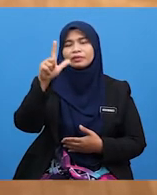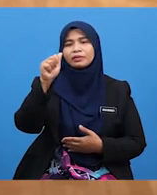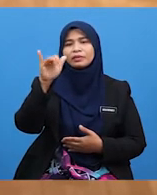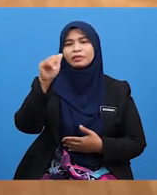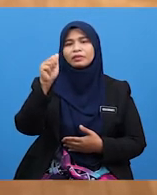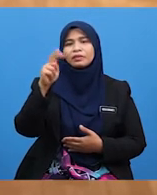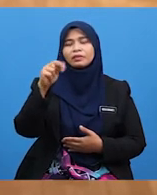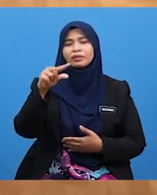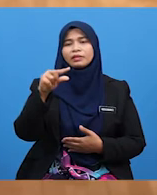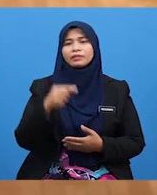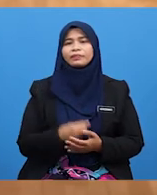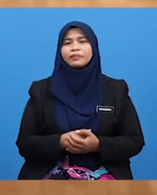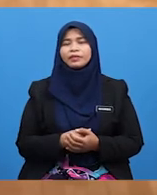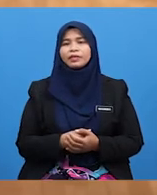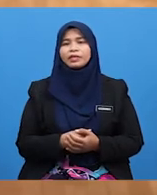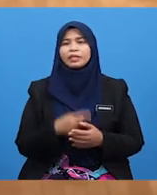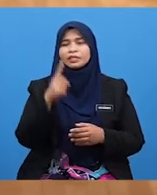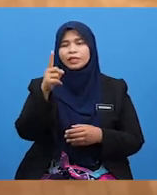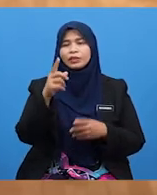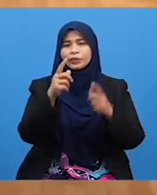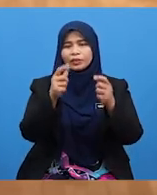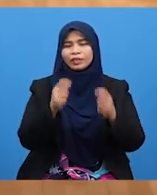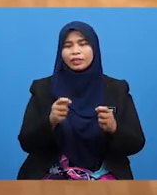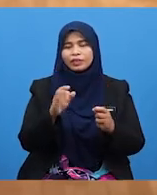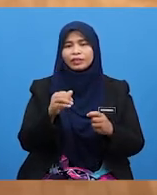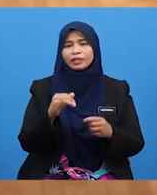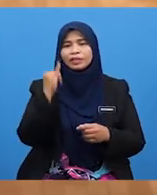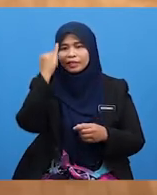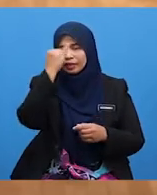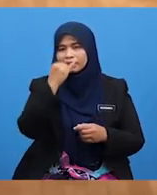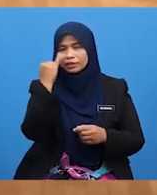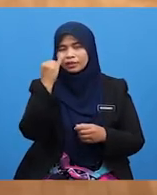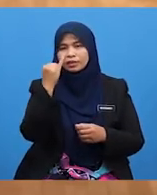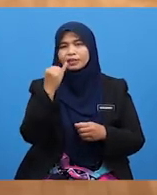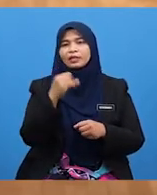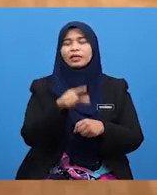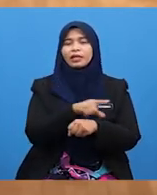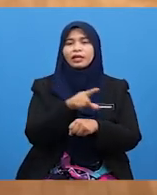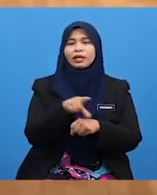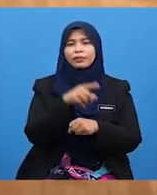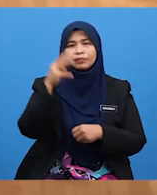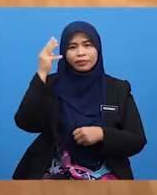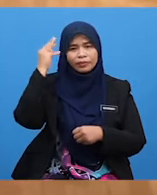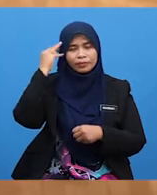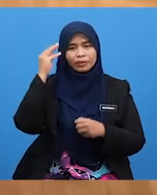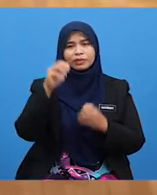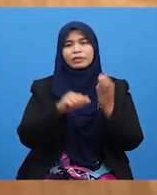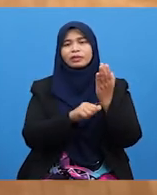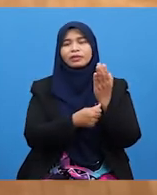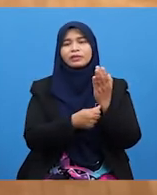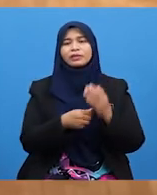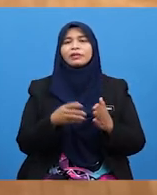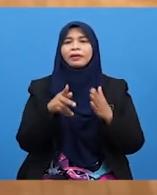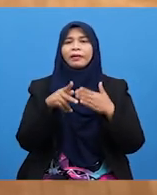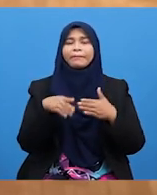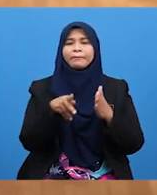Melayang ni adalah satu teknik yang mengindahkan lagi nyanyian Melayu asli itu. Dan ia juga memaparkan